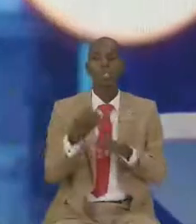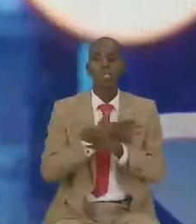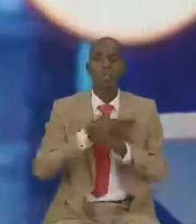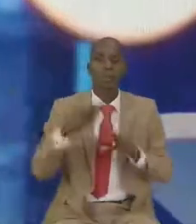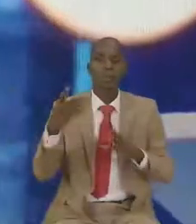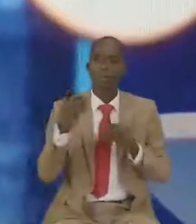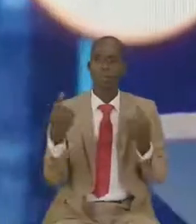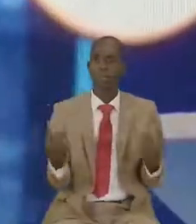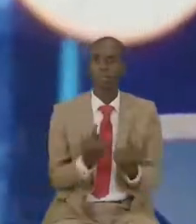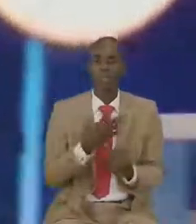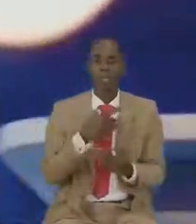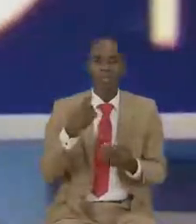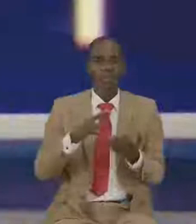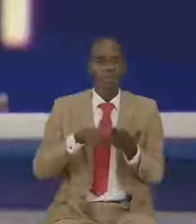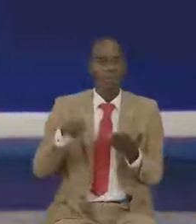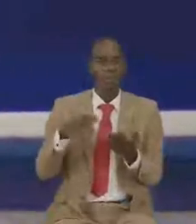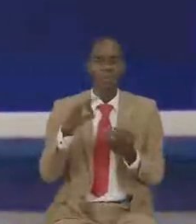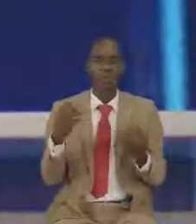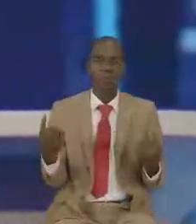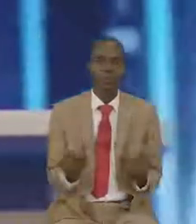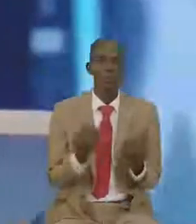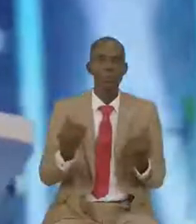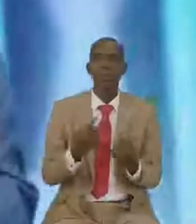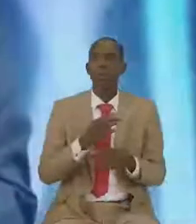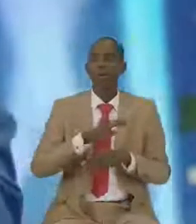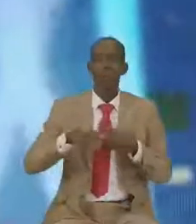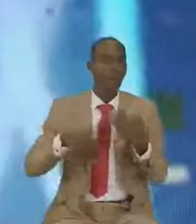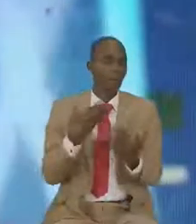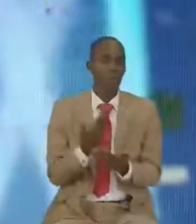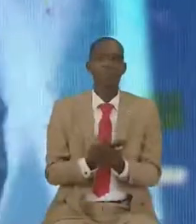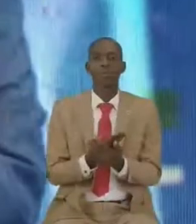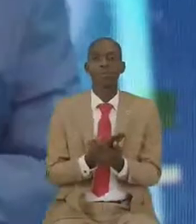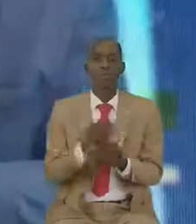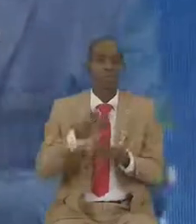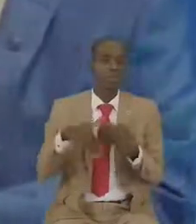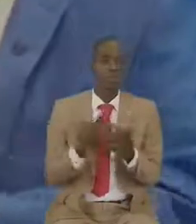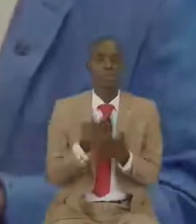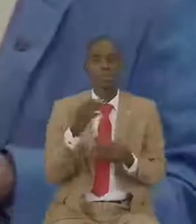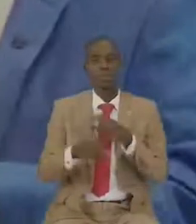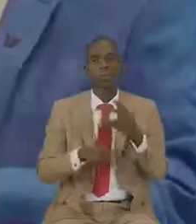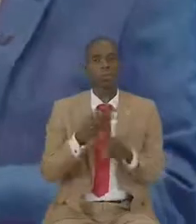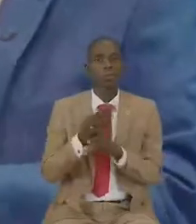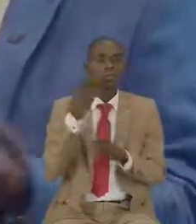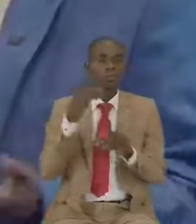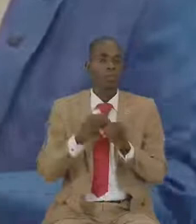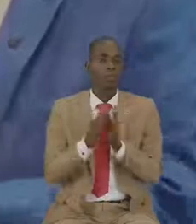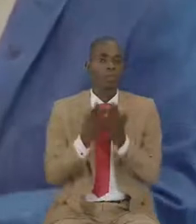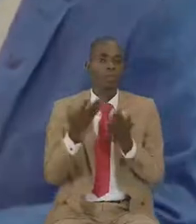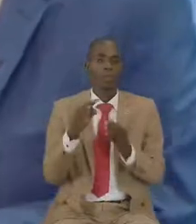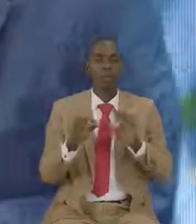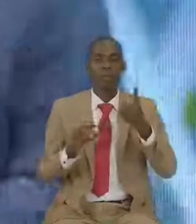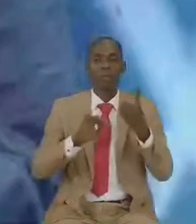Dieu qui ôte le péché et les conséquences du péché partout dans le